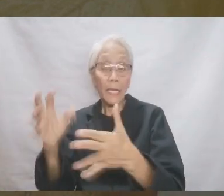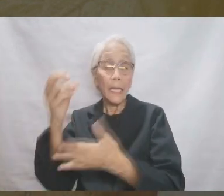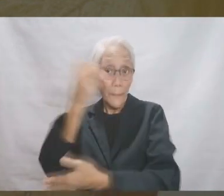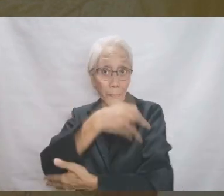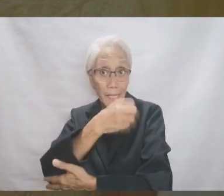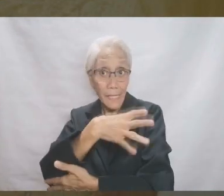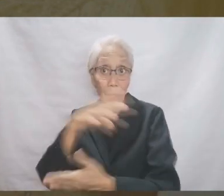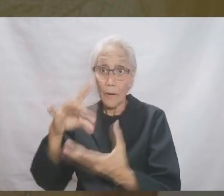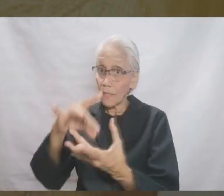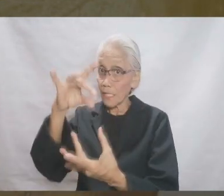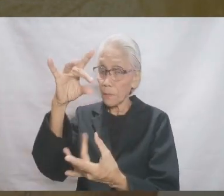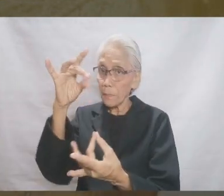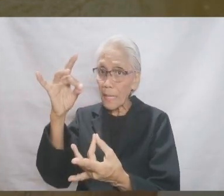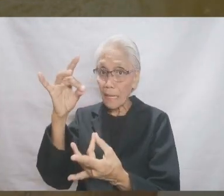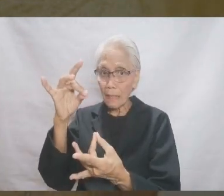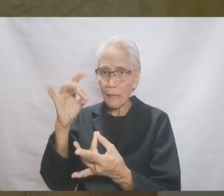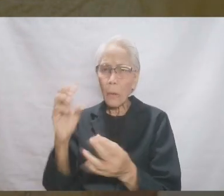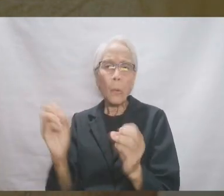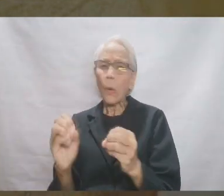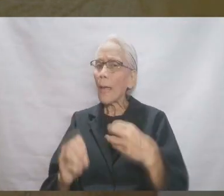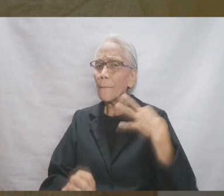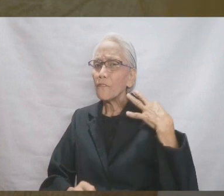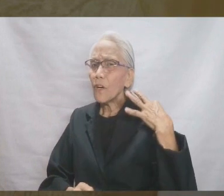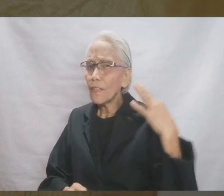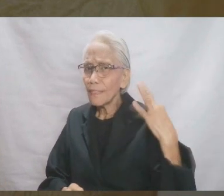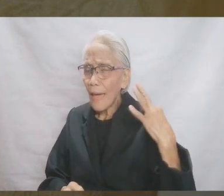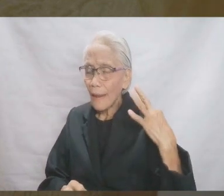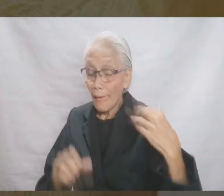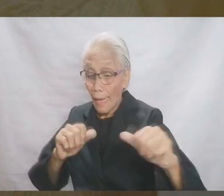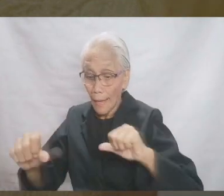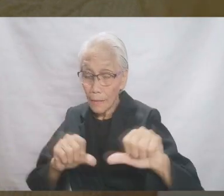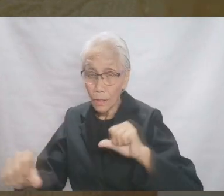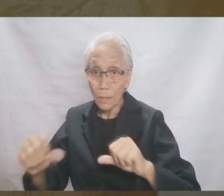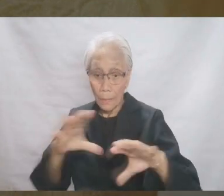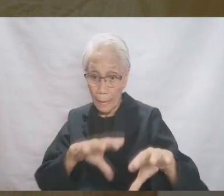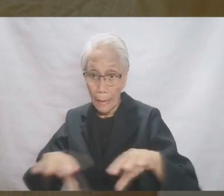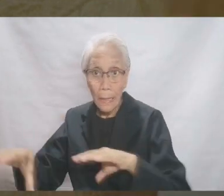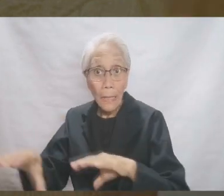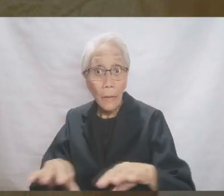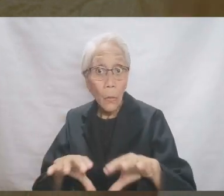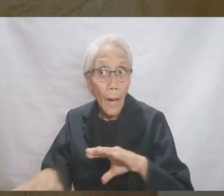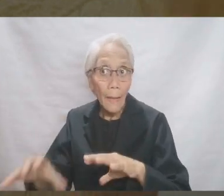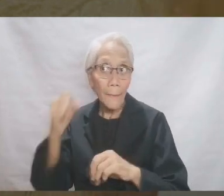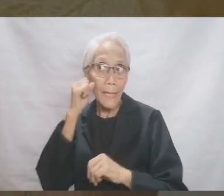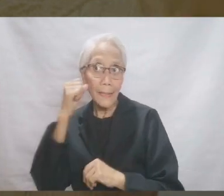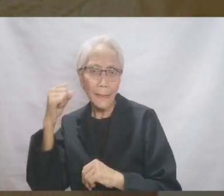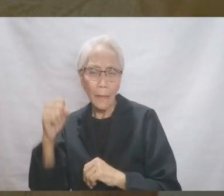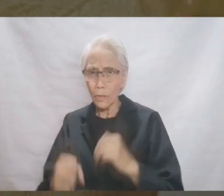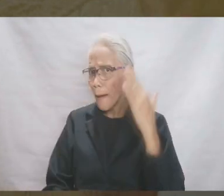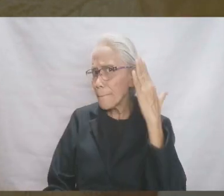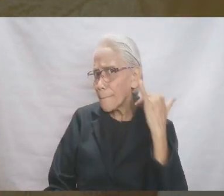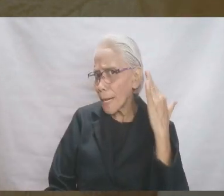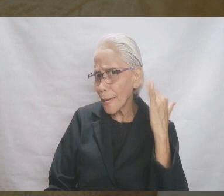the so-called baptism of the Spirit ay walang voluntary actions sa paggawa ng gibberish